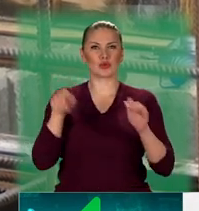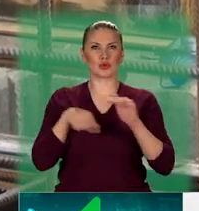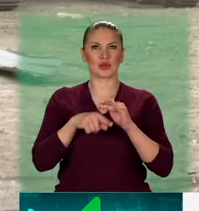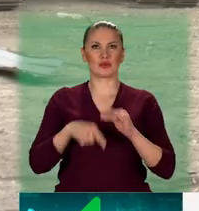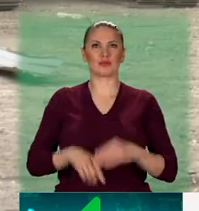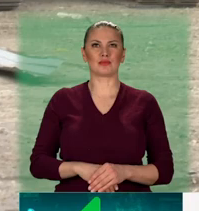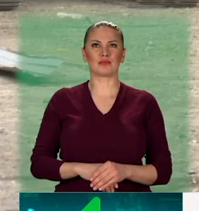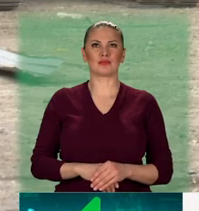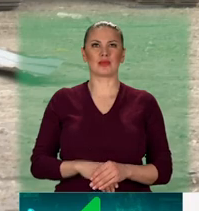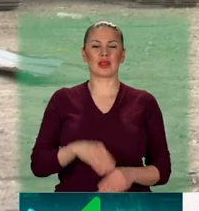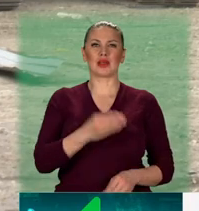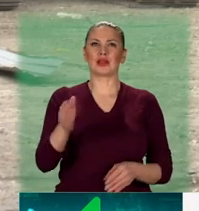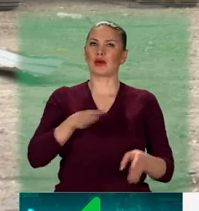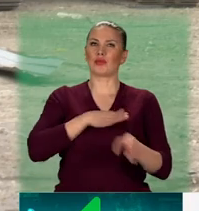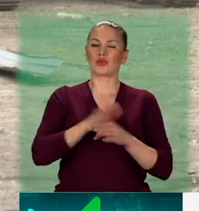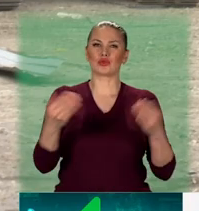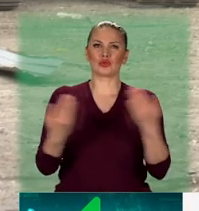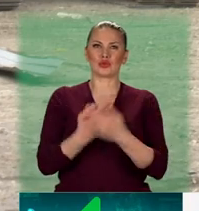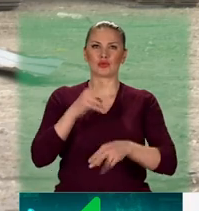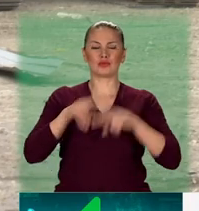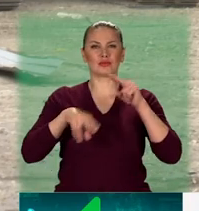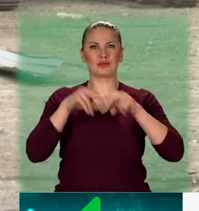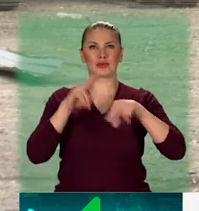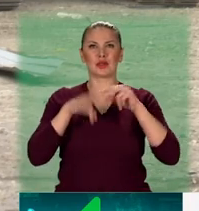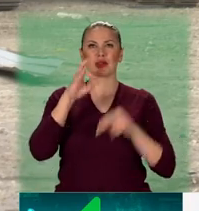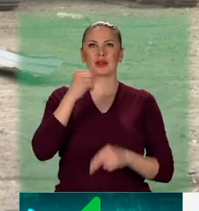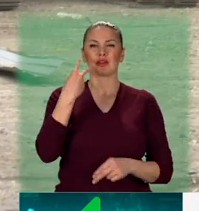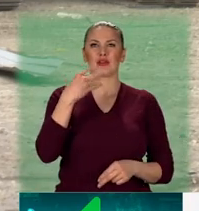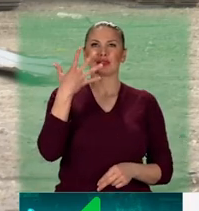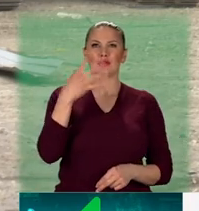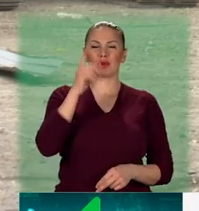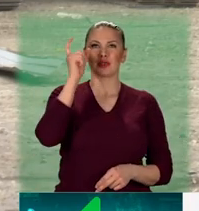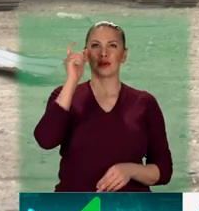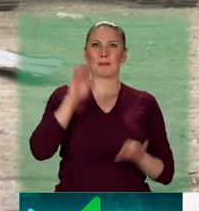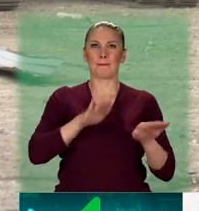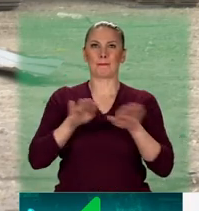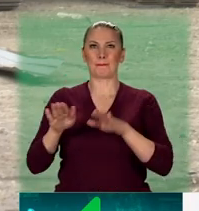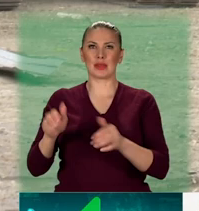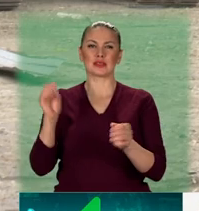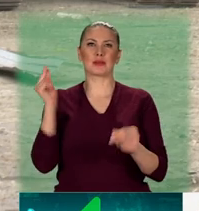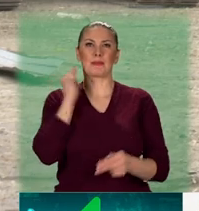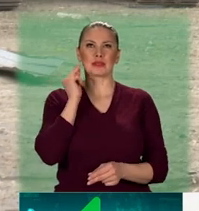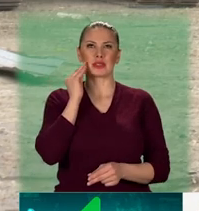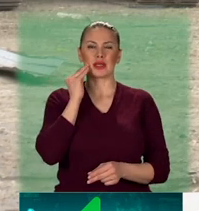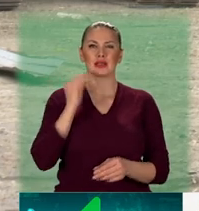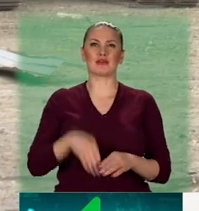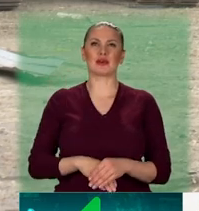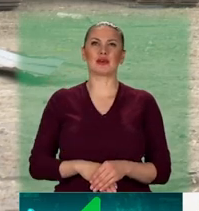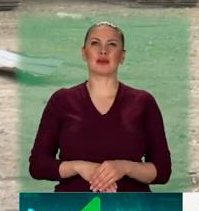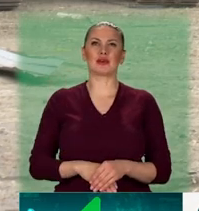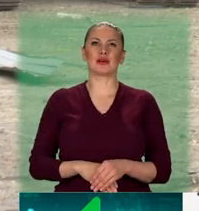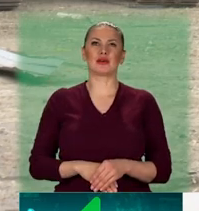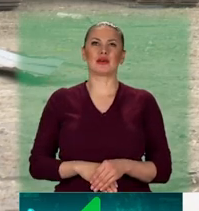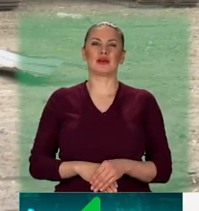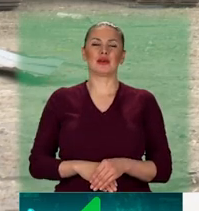дворе. Это капитальное сооружение на 25 мест постоянного пребывания людей. Дальше в этот проект